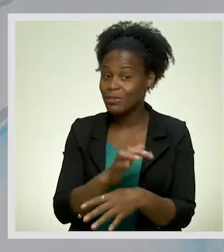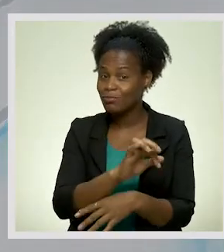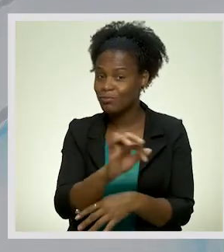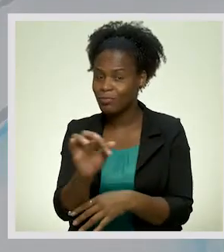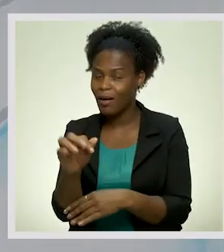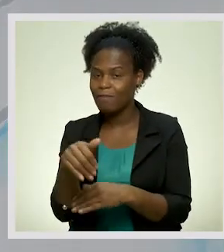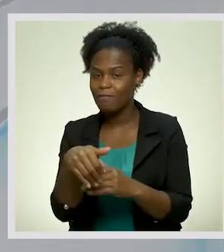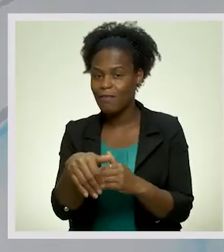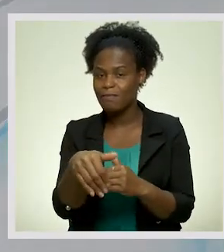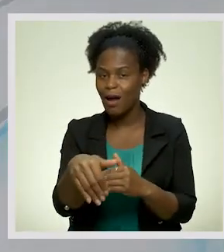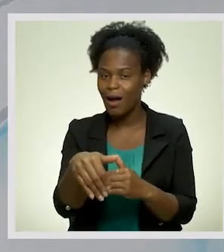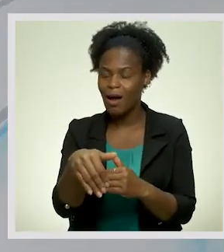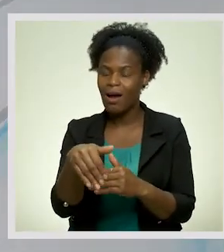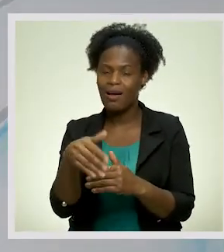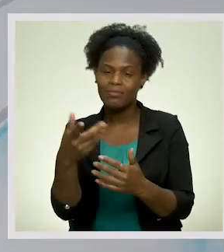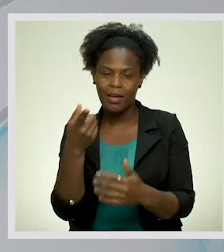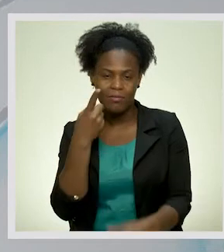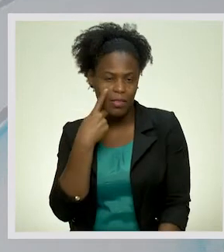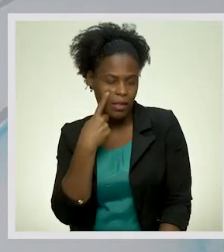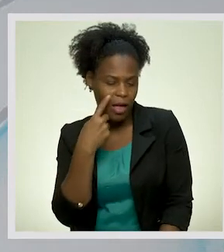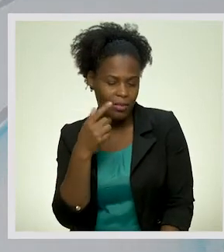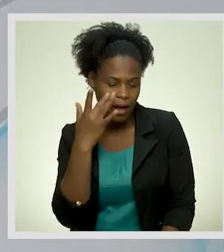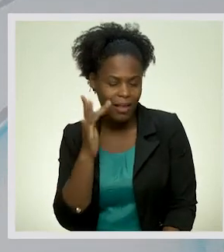allez essayer, tentar